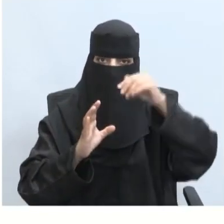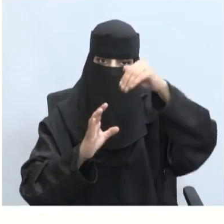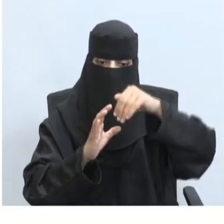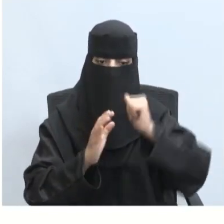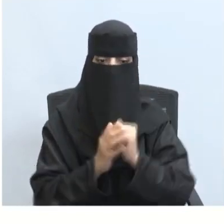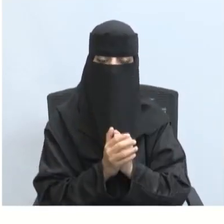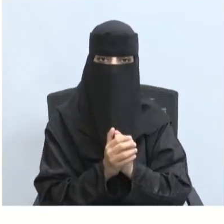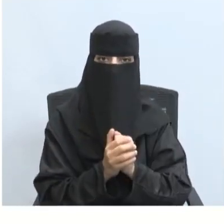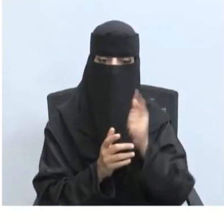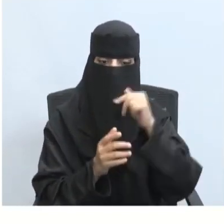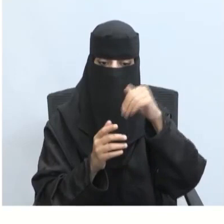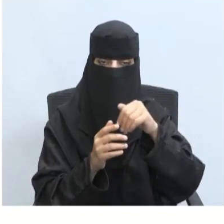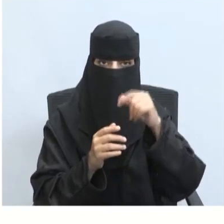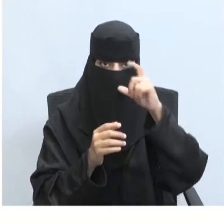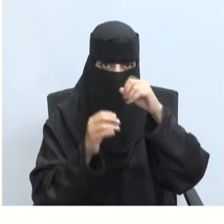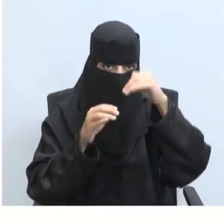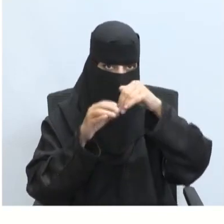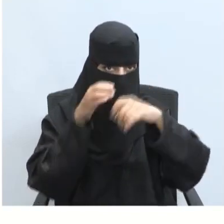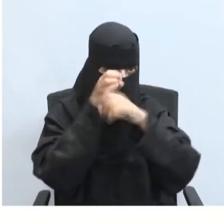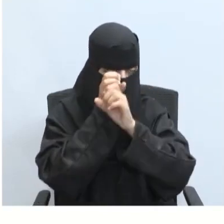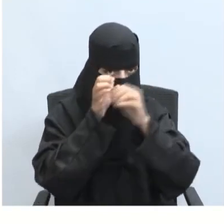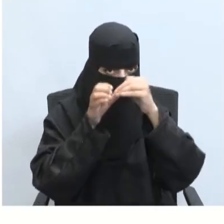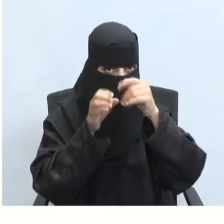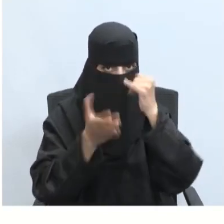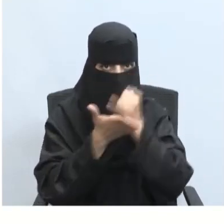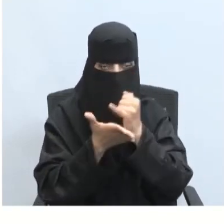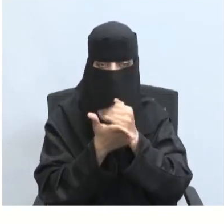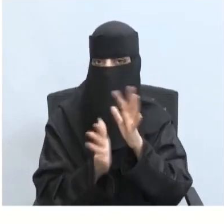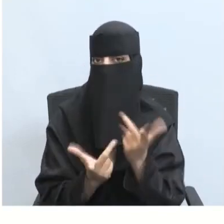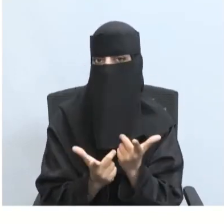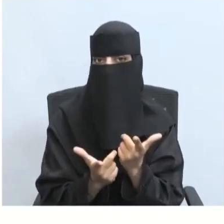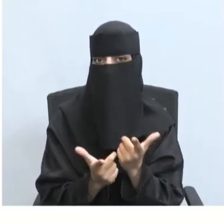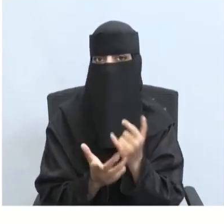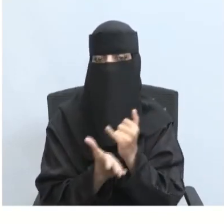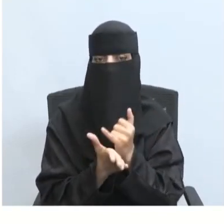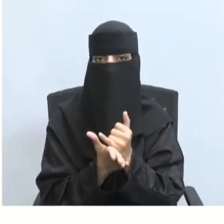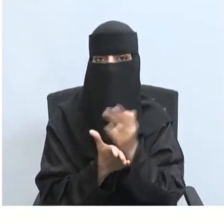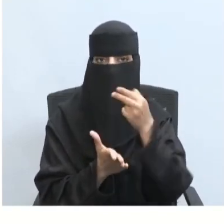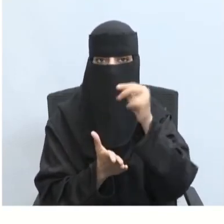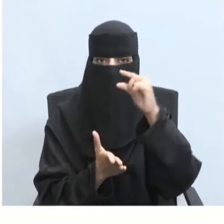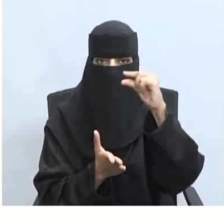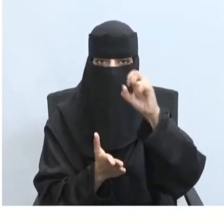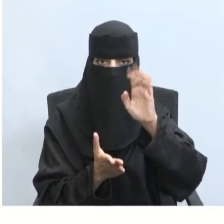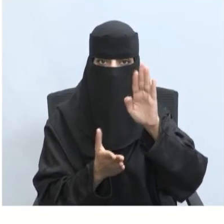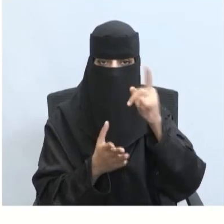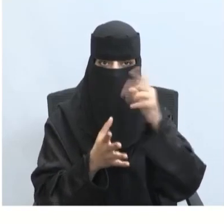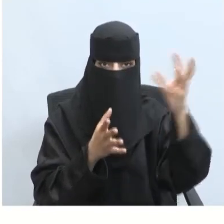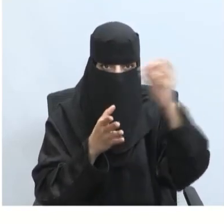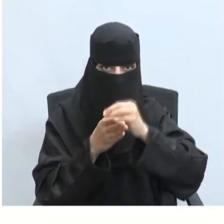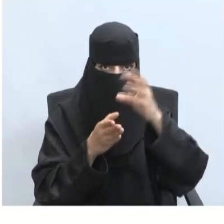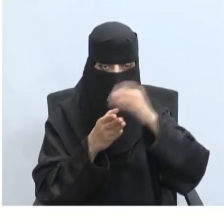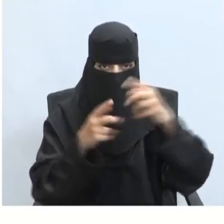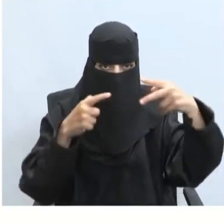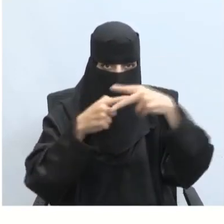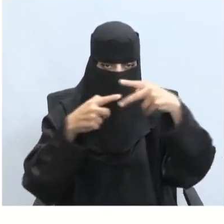كروي تكون العدسه في داخل العين هي المسؤوله عن ماذا نعم احسنت هي المسؤوله عن تجميع